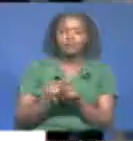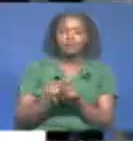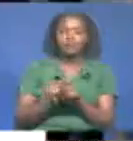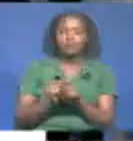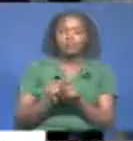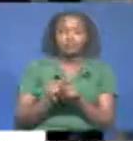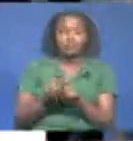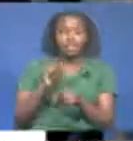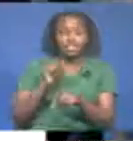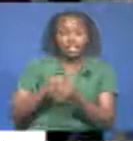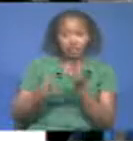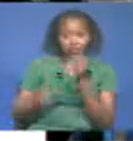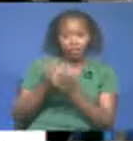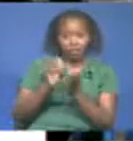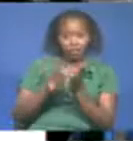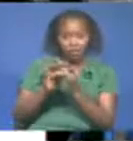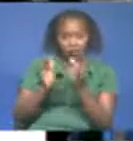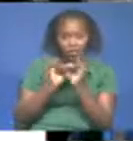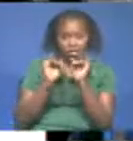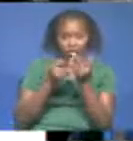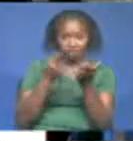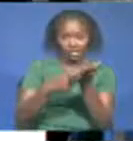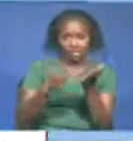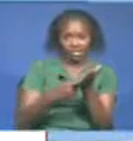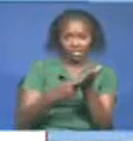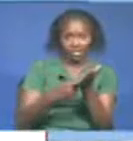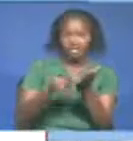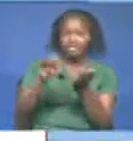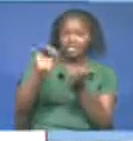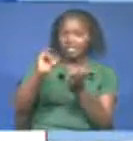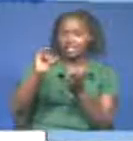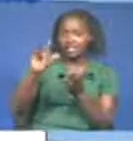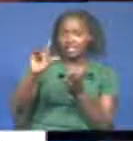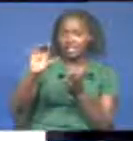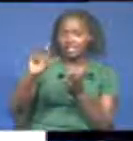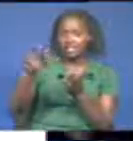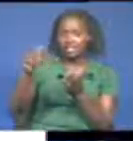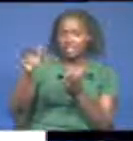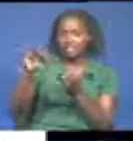Wakati wa uzinduzi wa Biblia ya Agano Jipya ya jamii ya Ilchamus katika eneo la Loitip, Baringo Kusini,